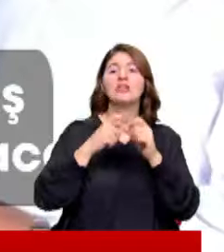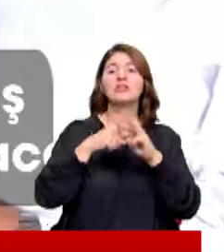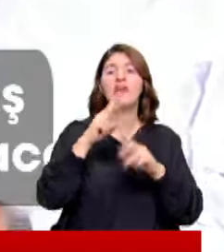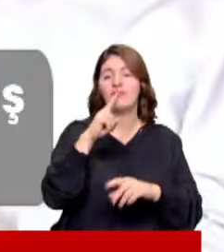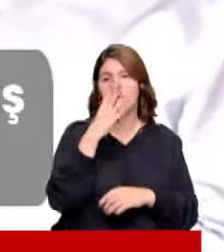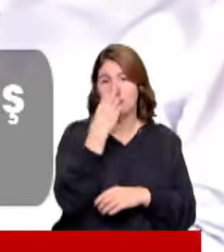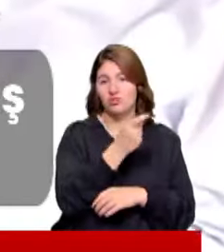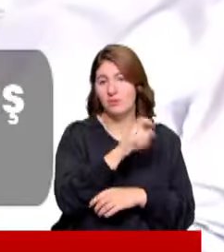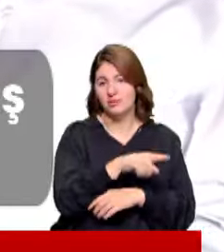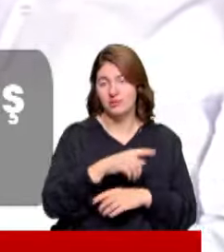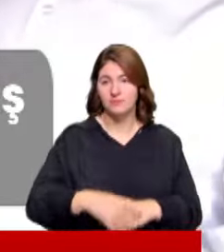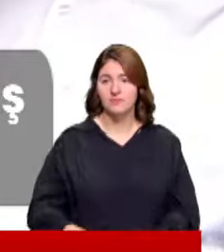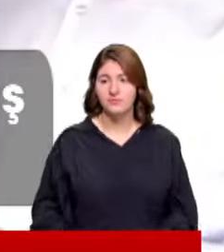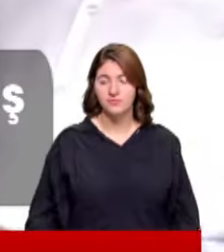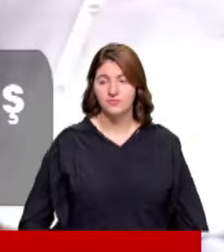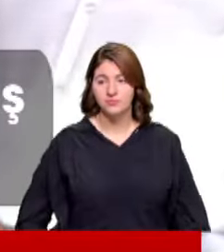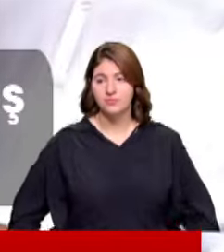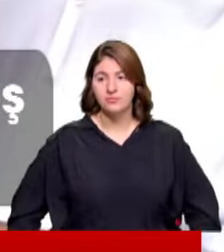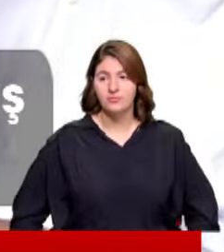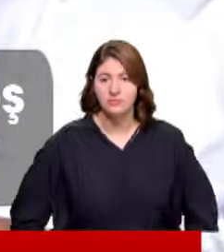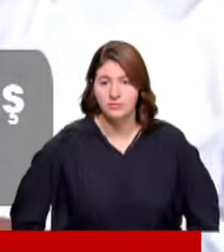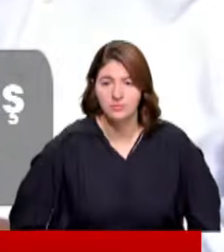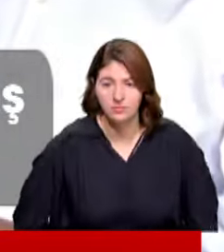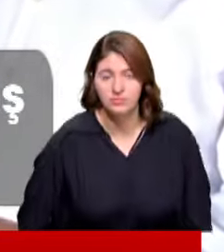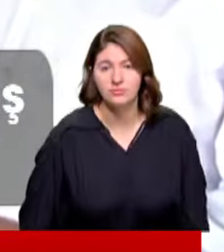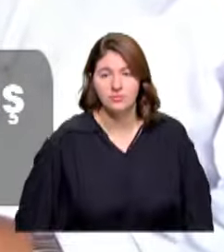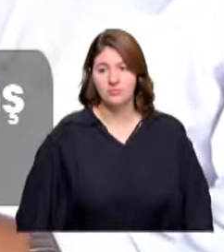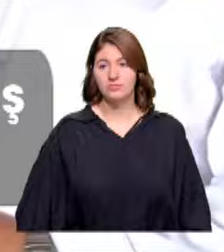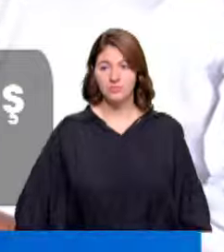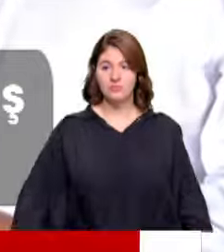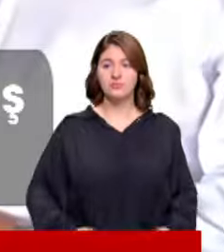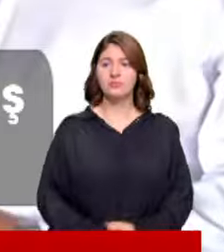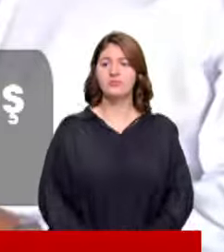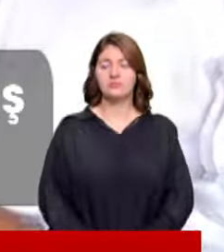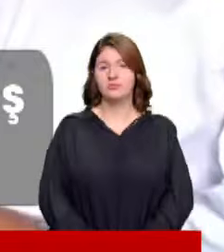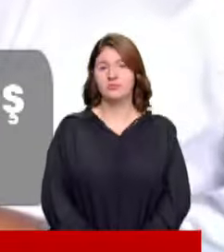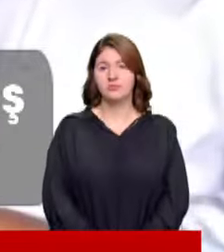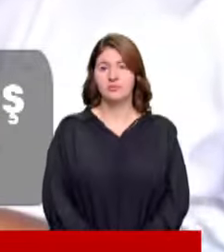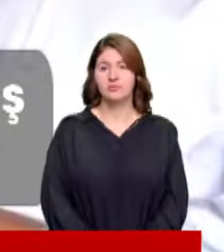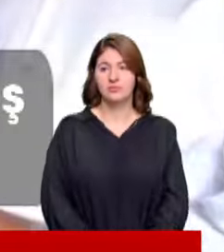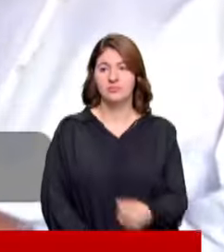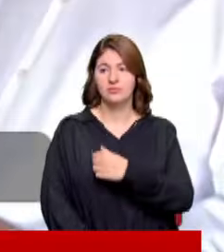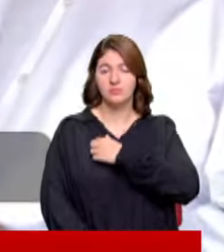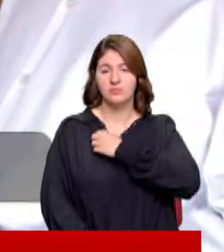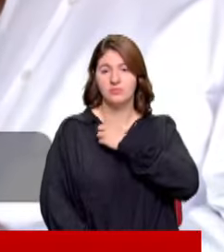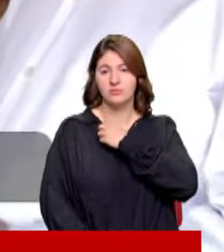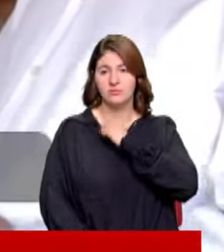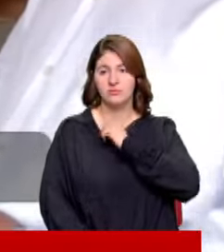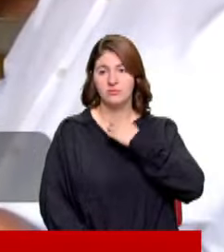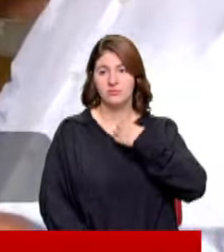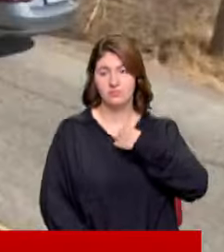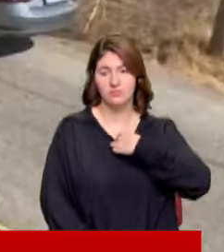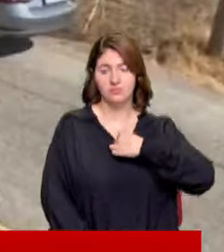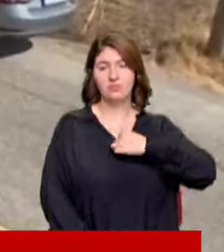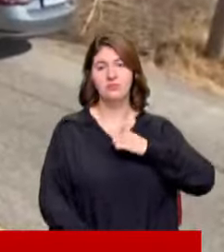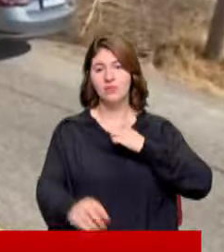Riyon'a gidiyoruz, ham yağlı diye, kreması bile alınmış için. Sütlerin, riyon fiyatı 45 lira. Biz şu an 15 lira satacağız diye, ne